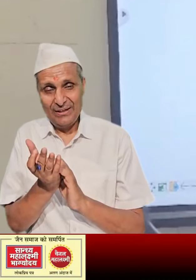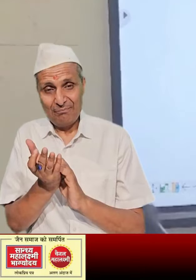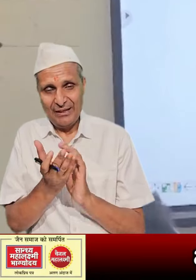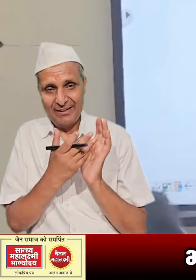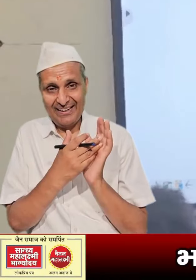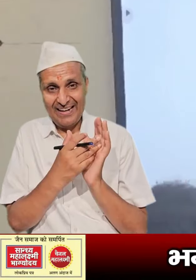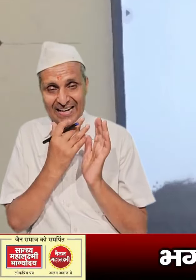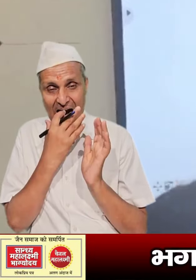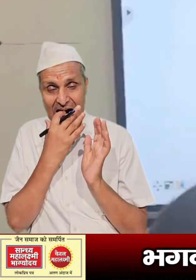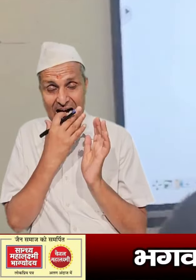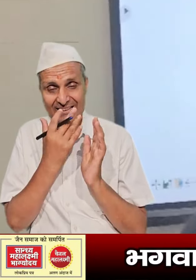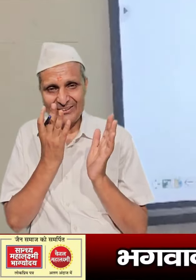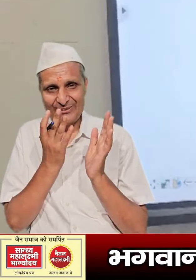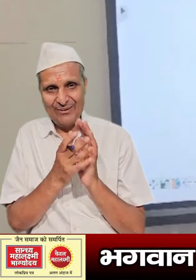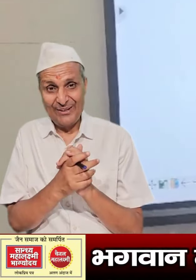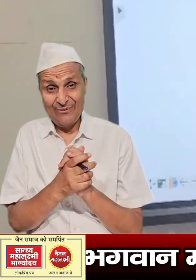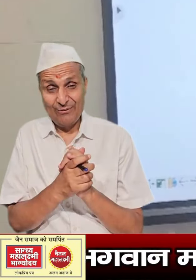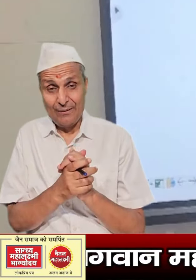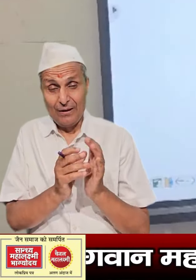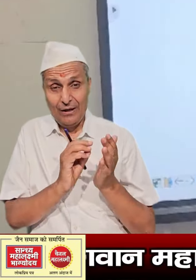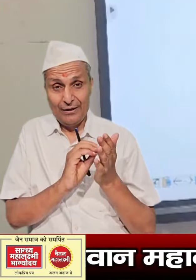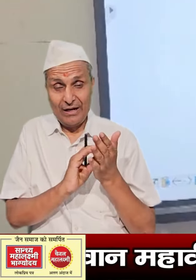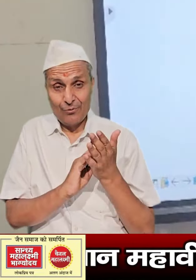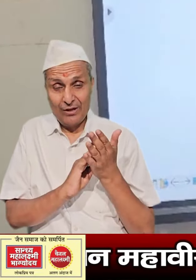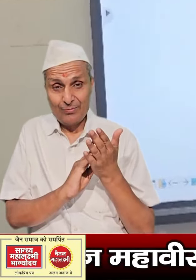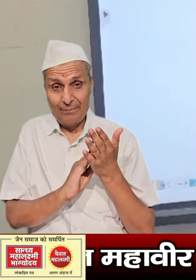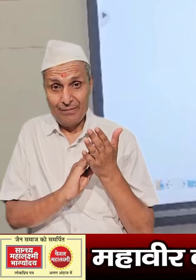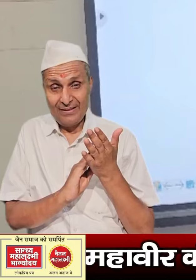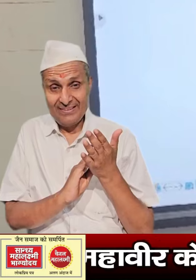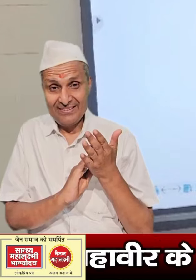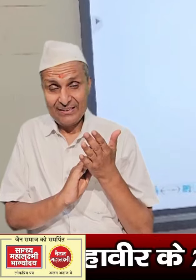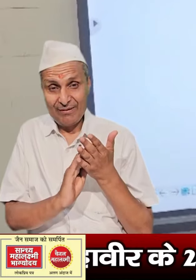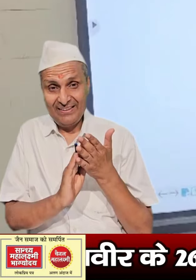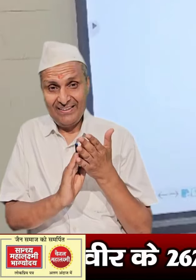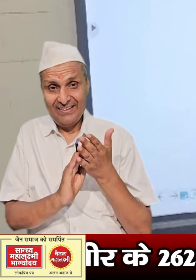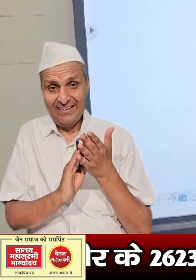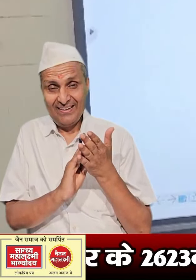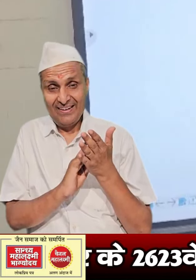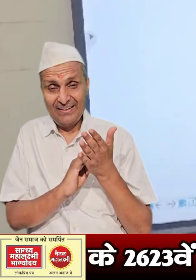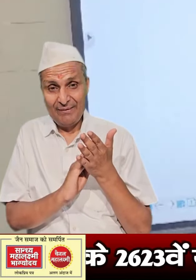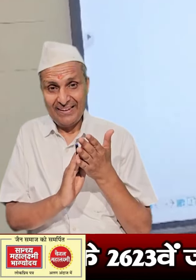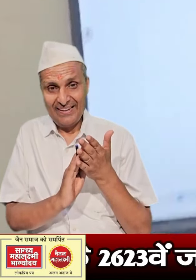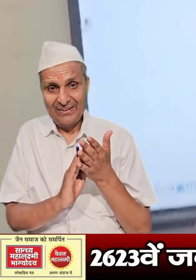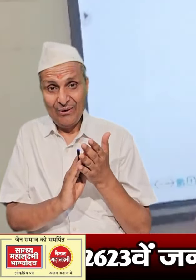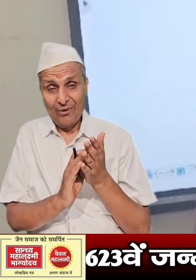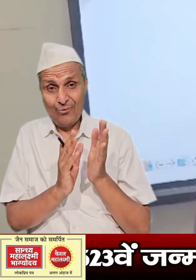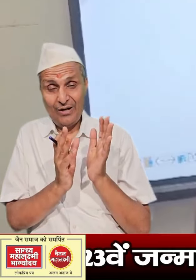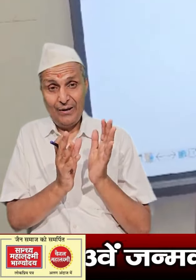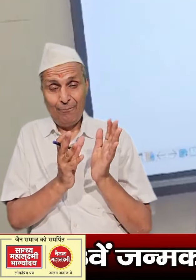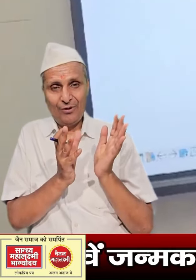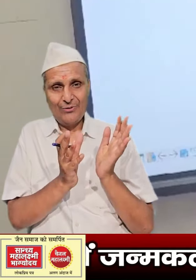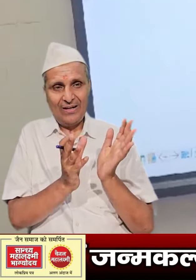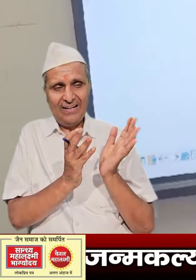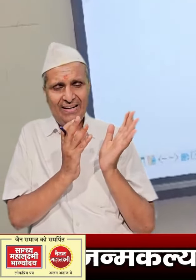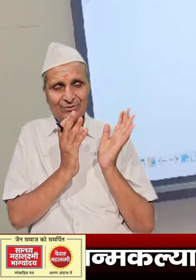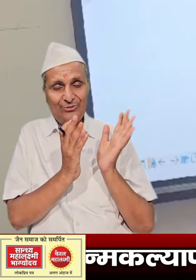है बड़े-बड़े कलाकार दांतों तले उनकी ना उन्होंने उस पर कई सफाई करी ना मिटाया और उन्होंने